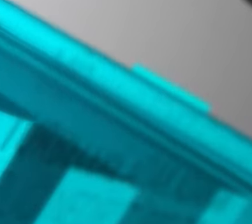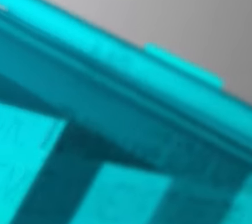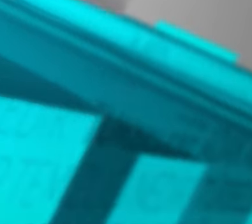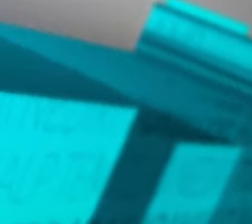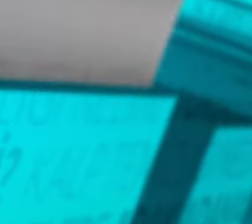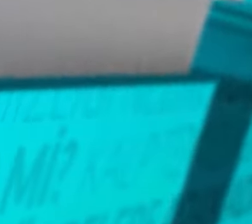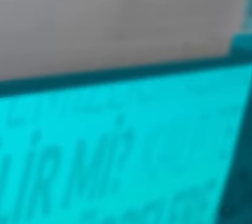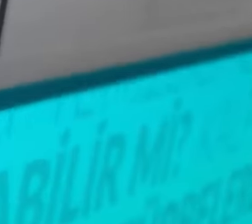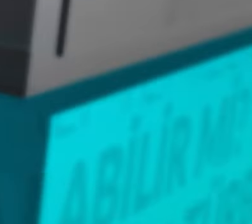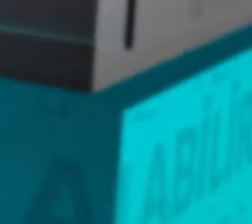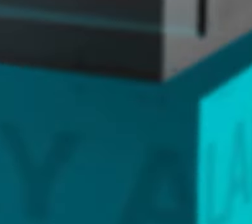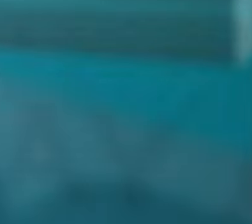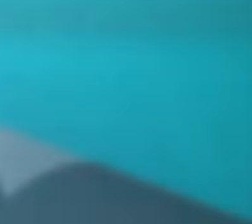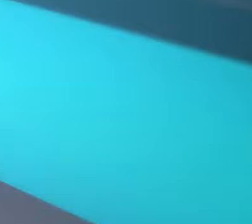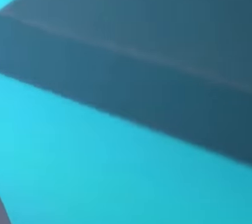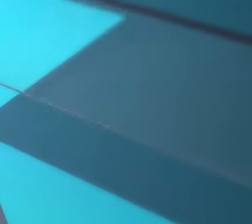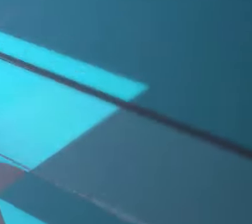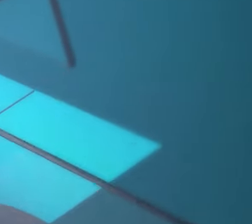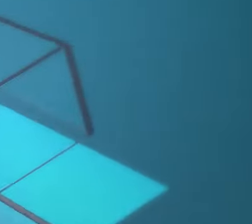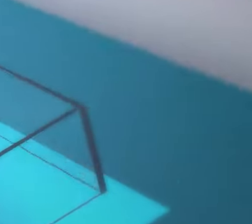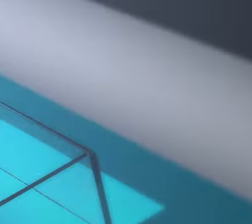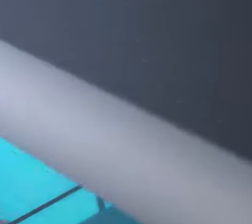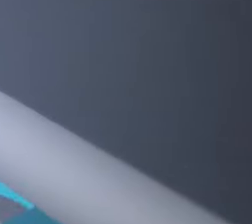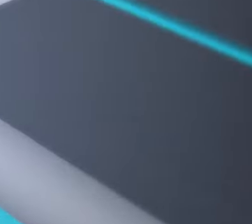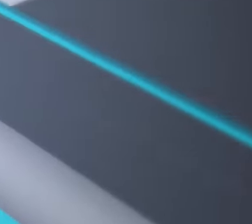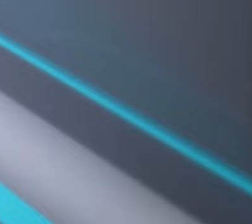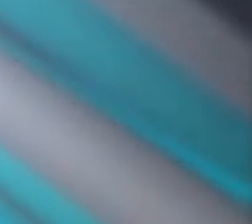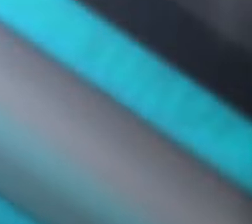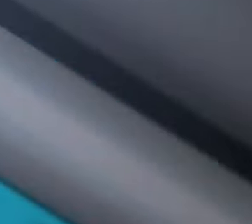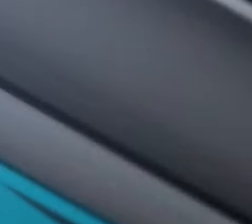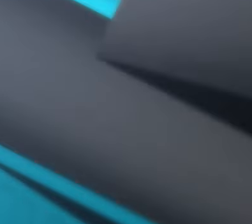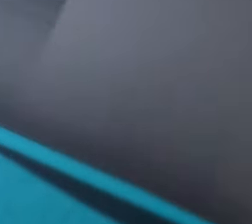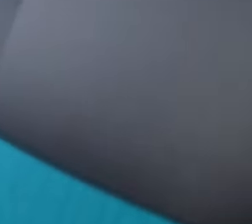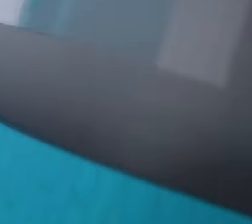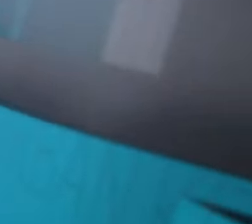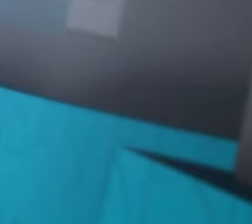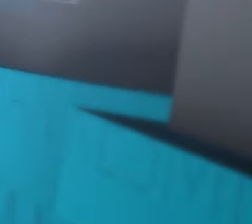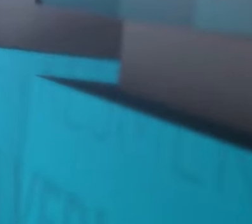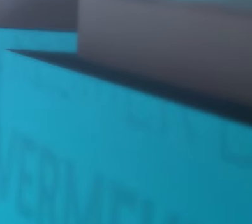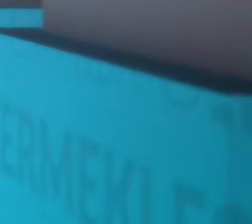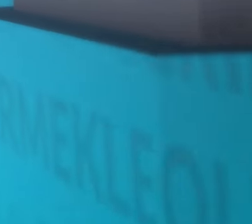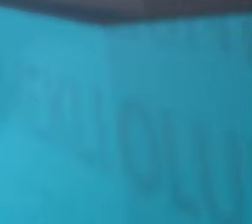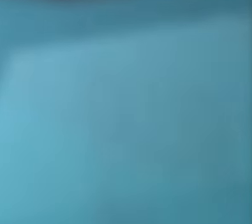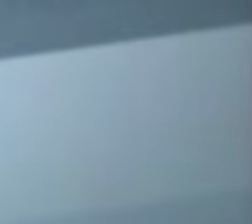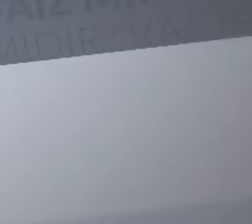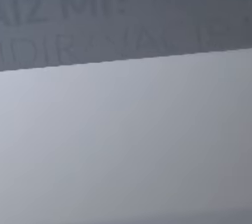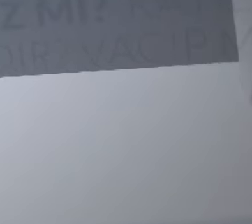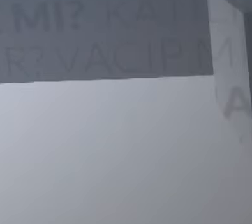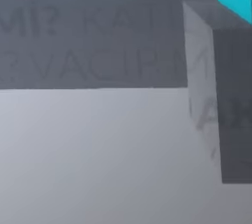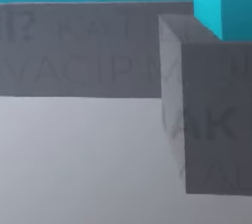Öşür farz mıdır vacip midir orucunu bozan bir hanımefendi Bu dinimizde zorlama var mıdır Hangi